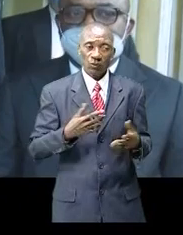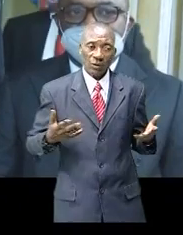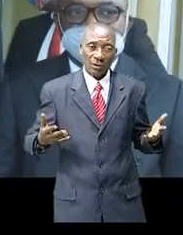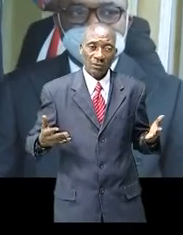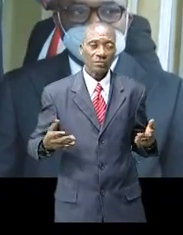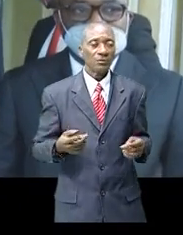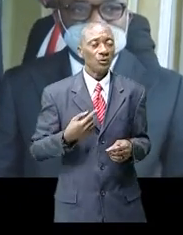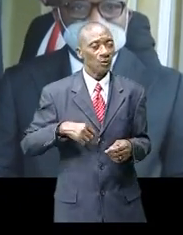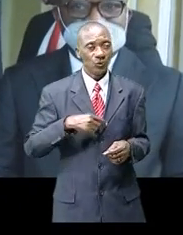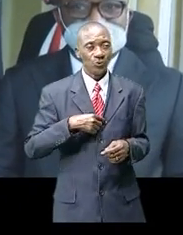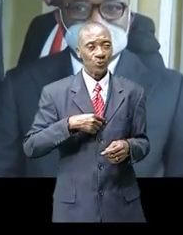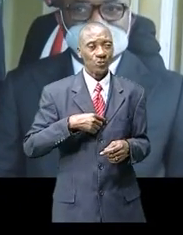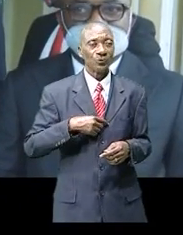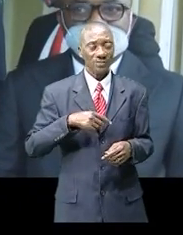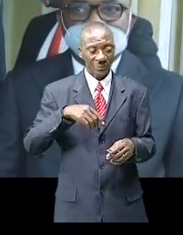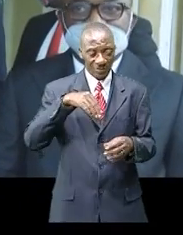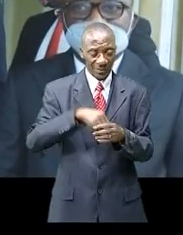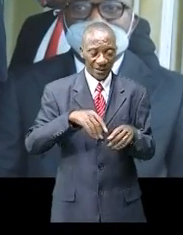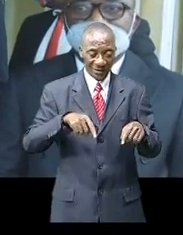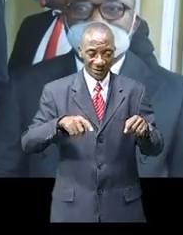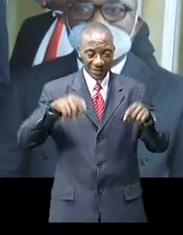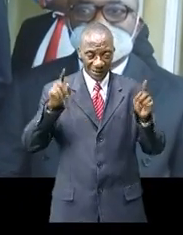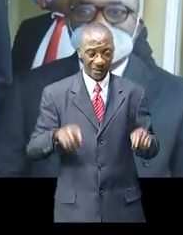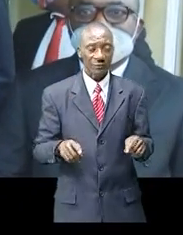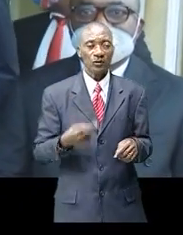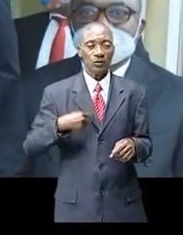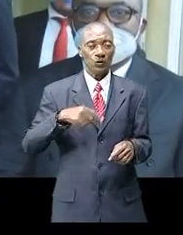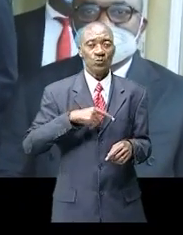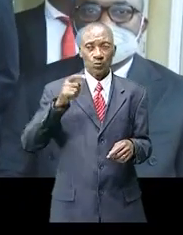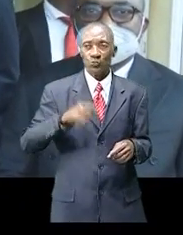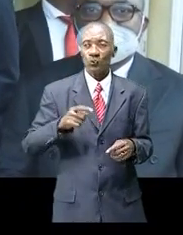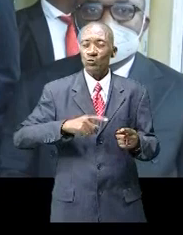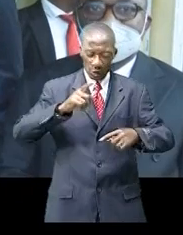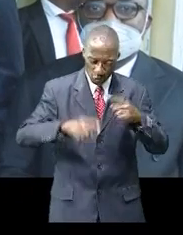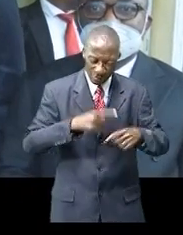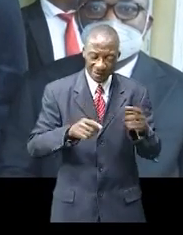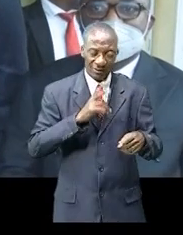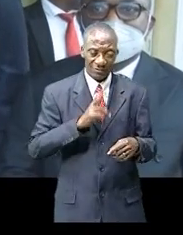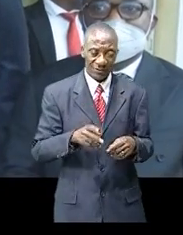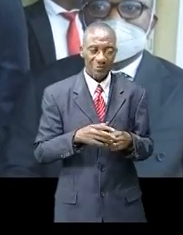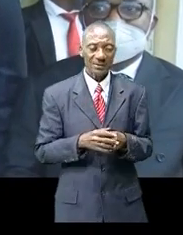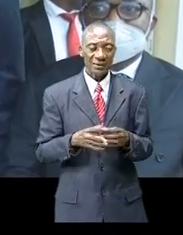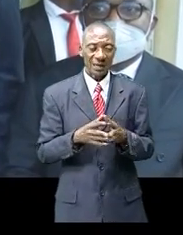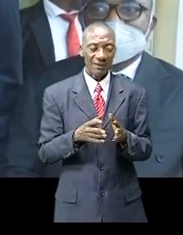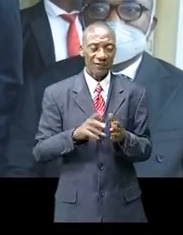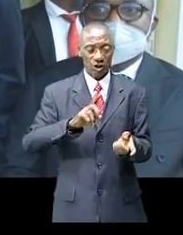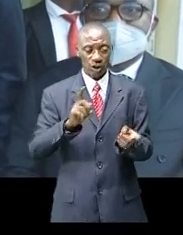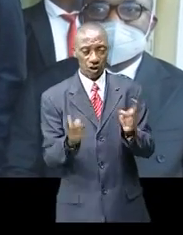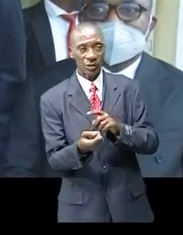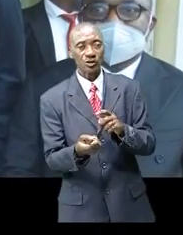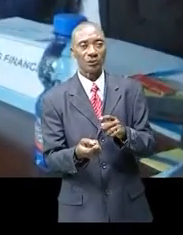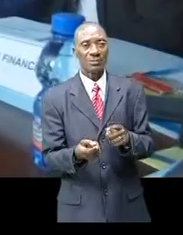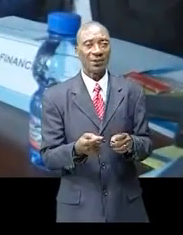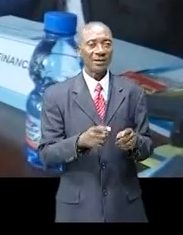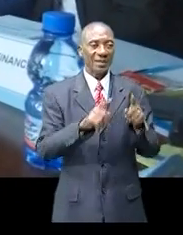mettre du cœur à l'ouvrage pour que cette année, nous puissions véritablement décoller avec cette transition vers la